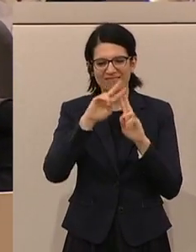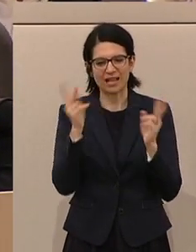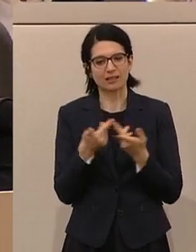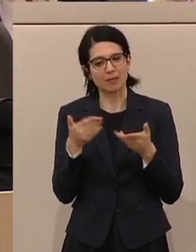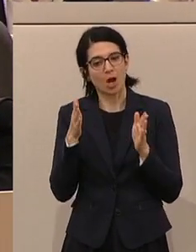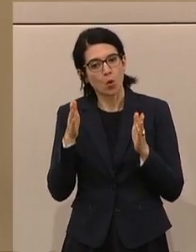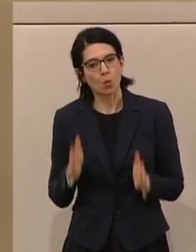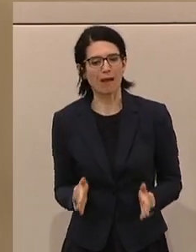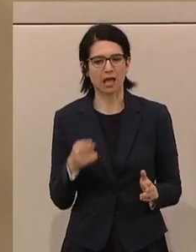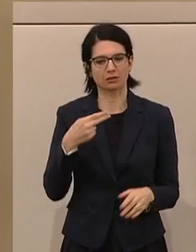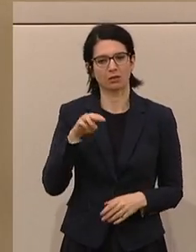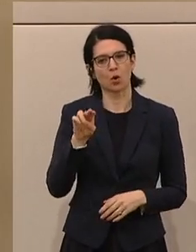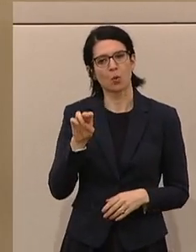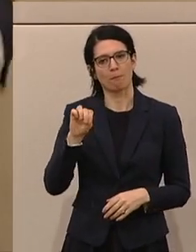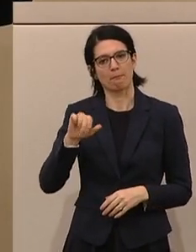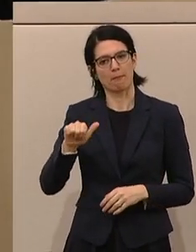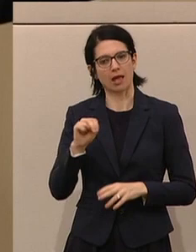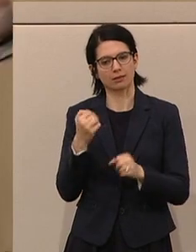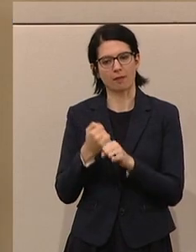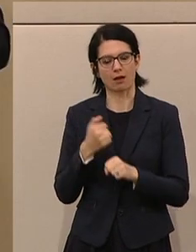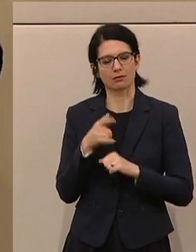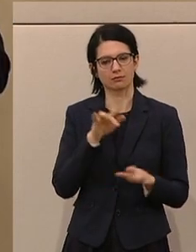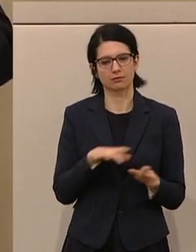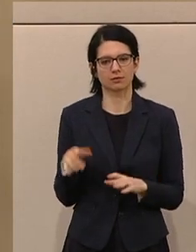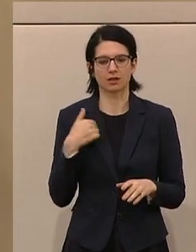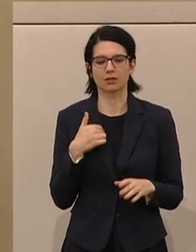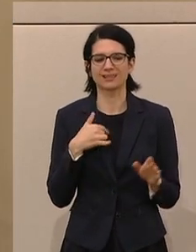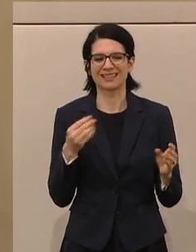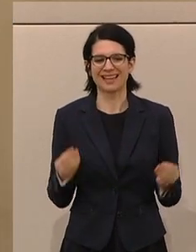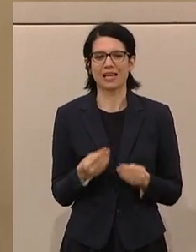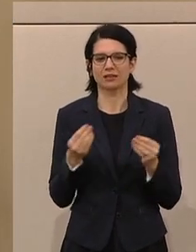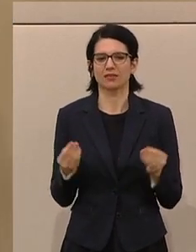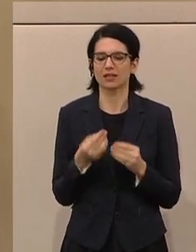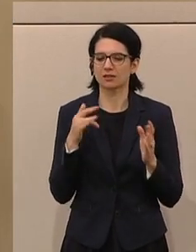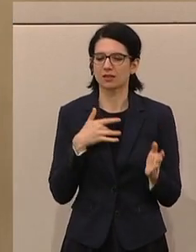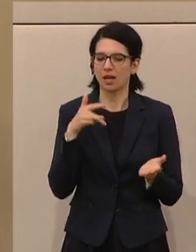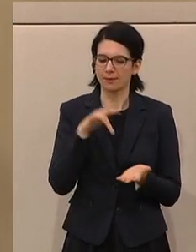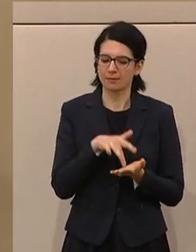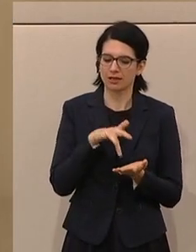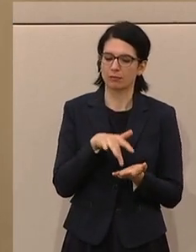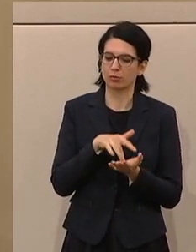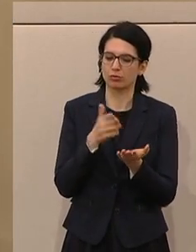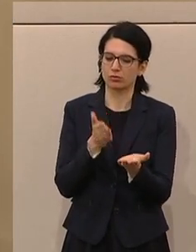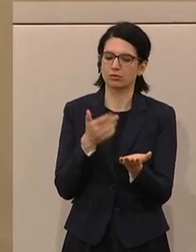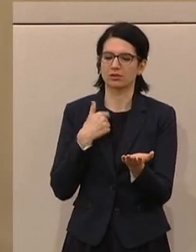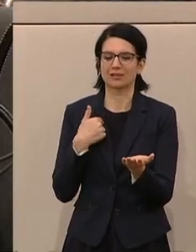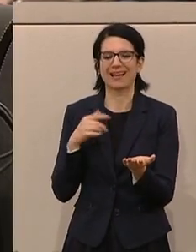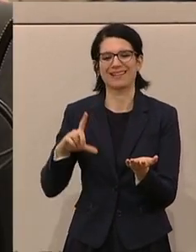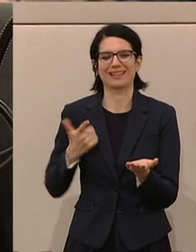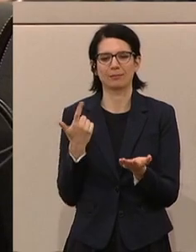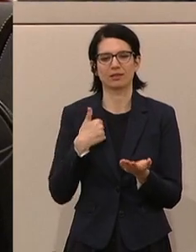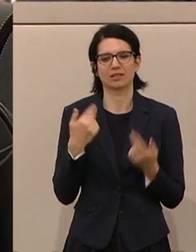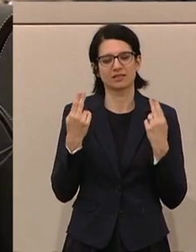diese Welt nicht nur als Tourismusland Österreich, sondern machen wir hier etwas. Im Mittelpunkt steht das Leben. Das